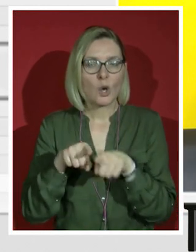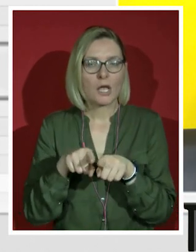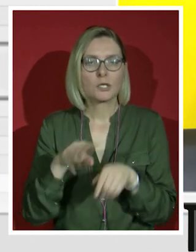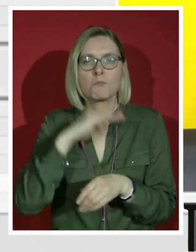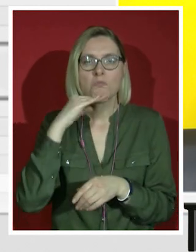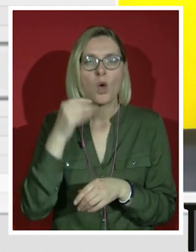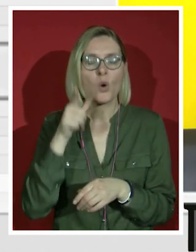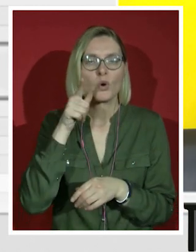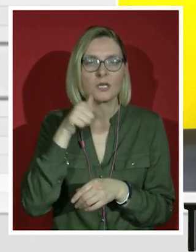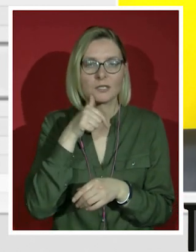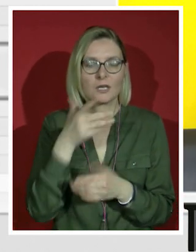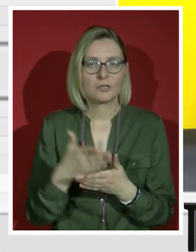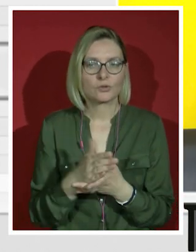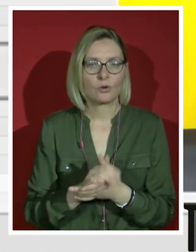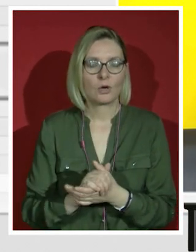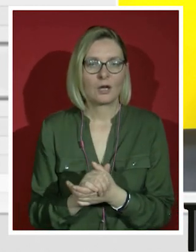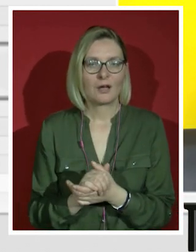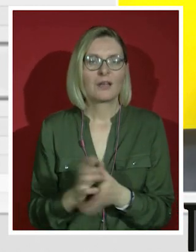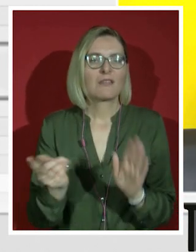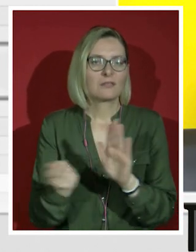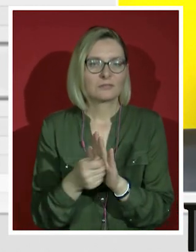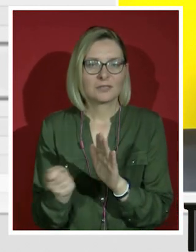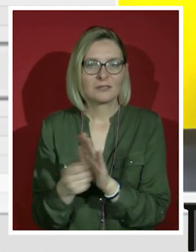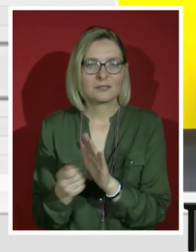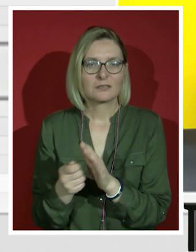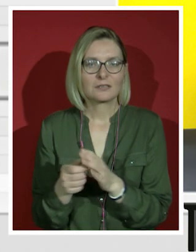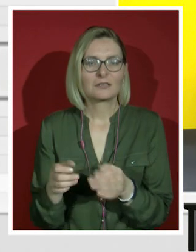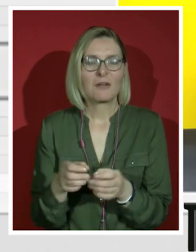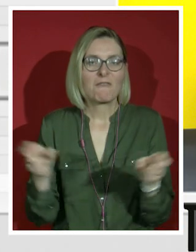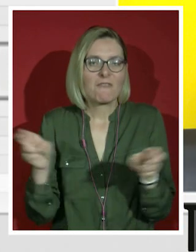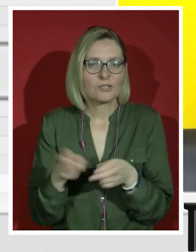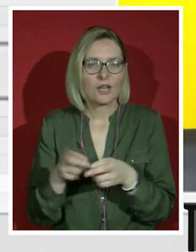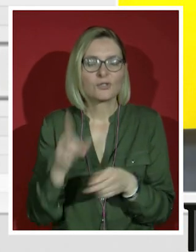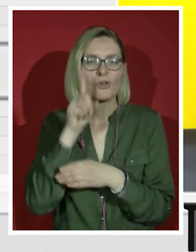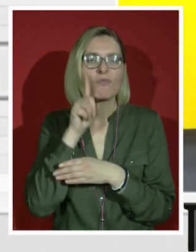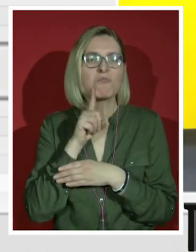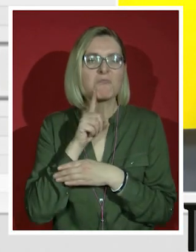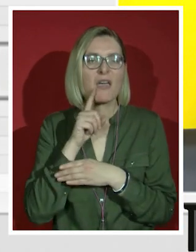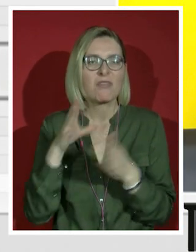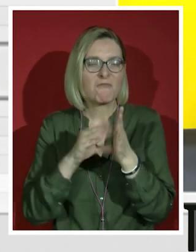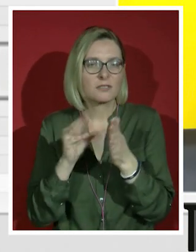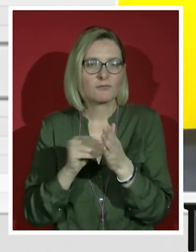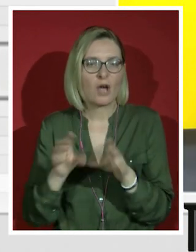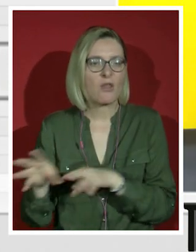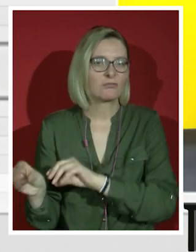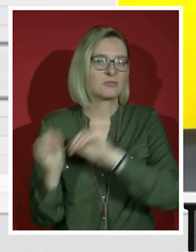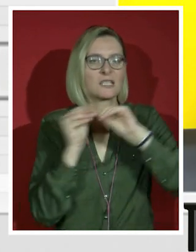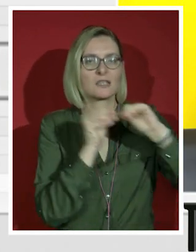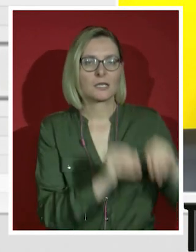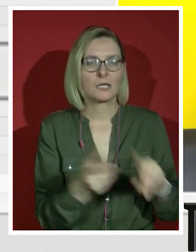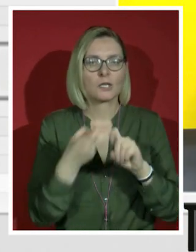е тешко да се сузбијат вештачки ов, да наречам мед на фалсификуваниот на